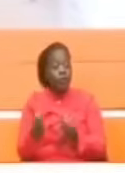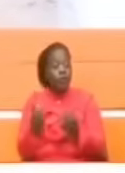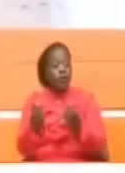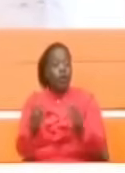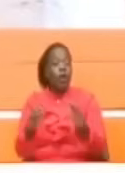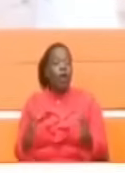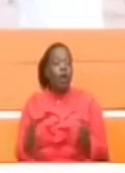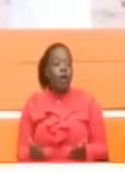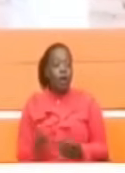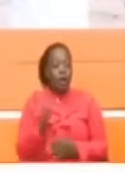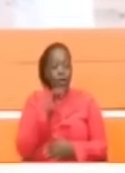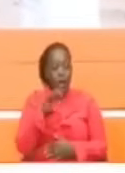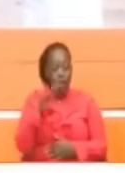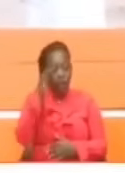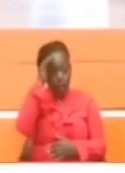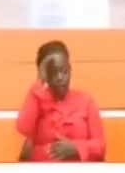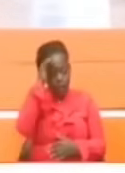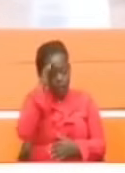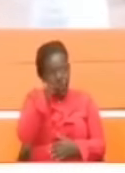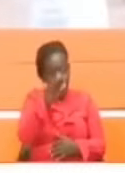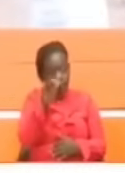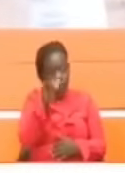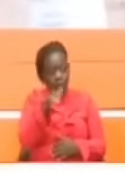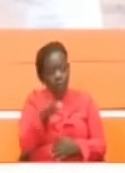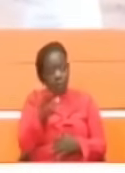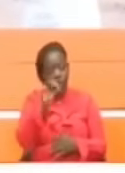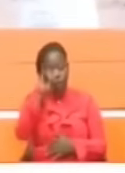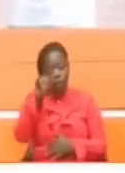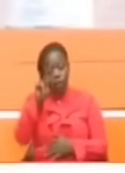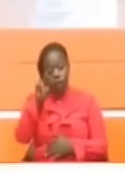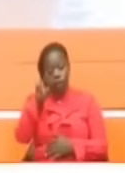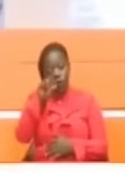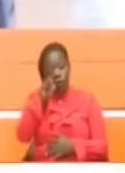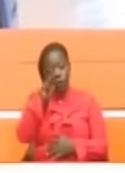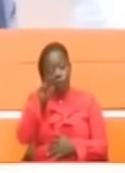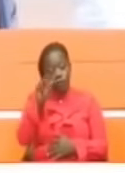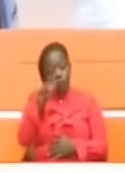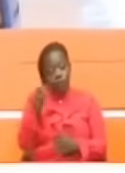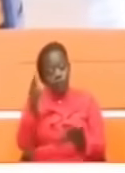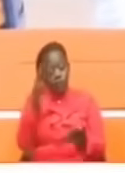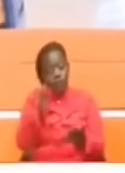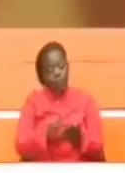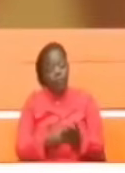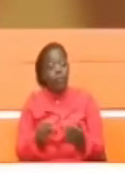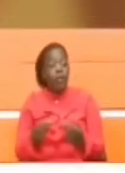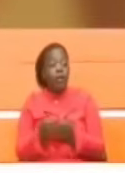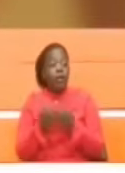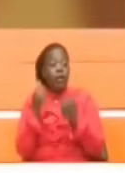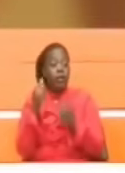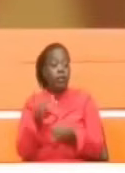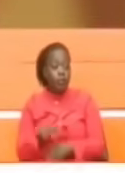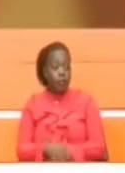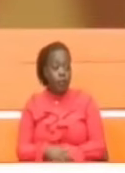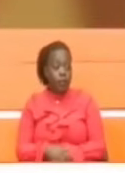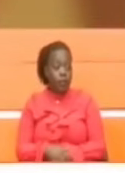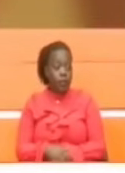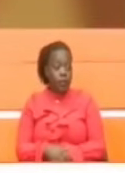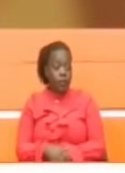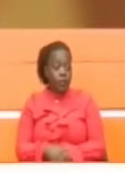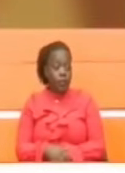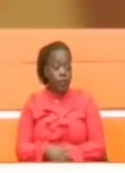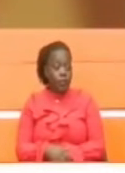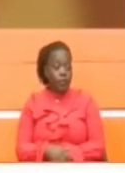Omwogezi wa poliisi mbinu bini ya Mutanzige Julius Yakiza alakisiza akabenje kano. Shane ntaka